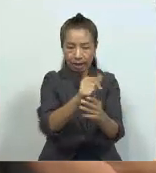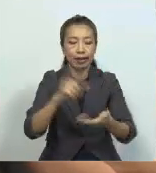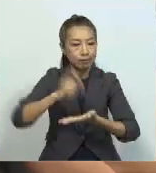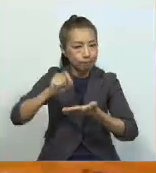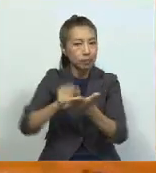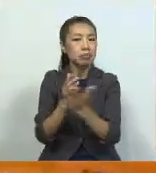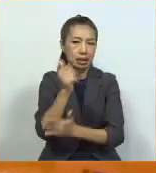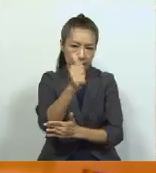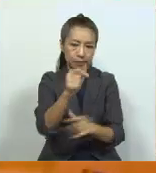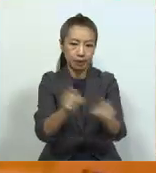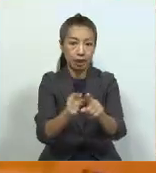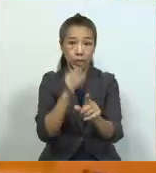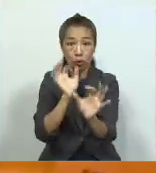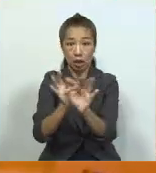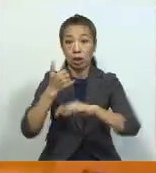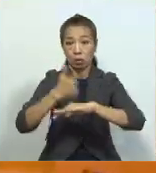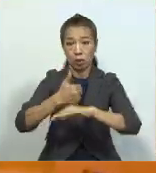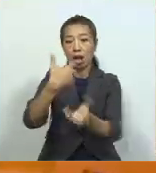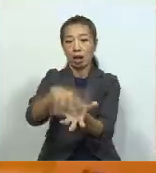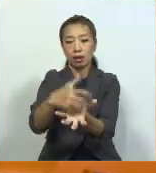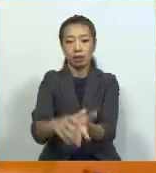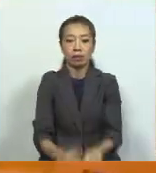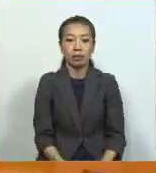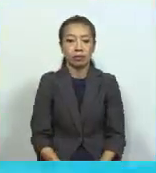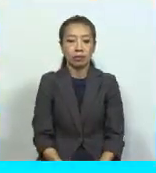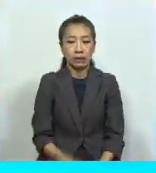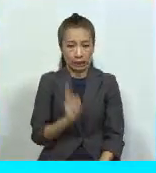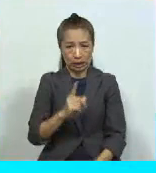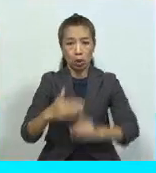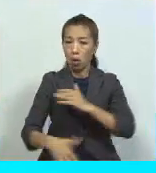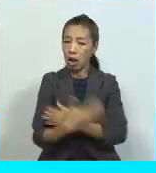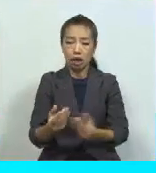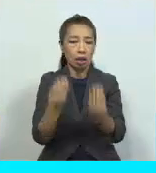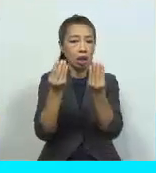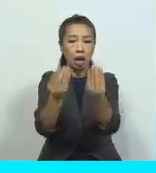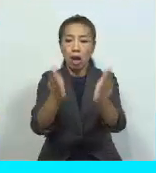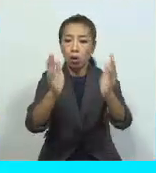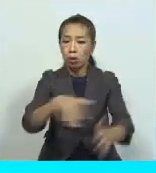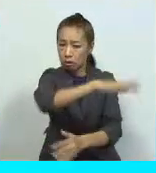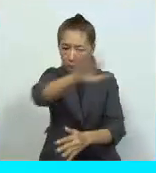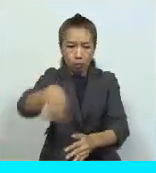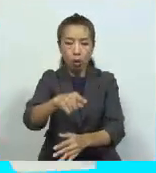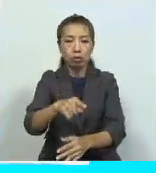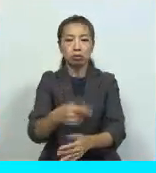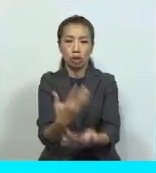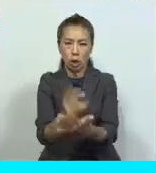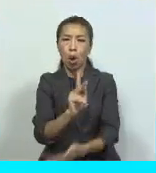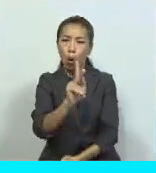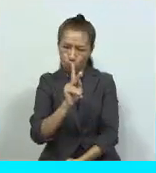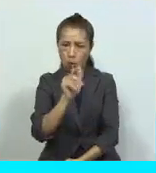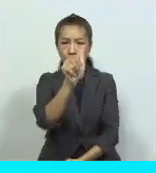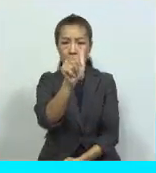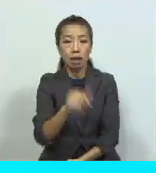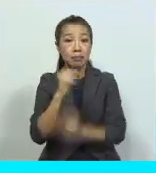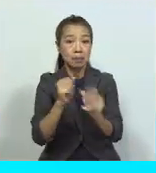คุณชาติชายผู้อำนวยการธนาคารออมสินกันค่ะ เราก็เปิดโอกาสให้ทุกคนสามารถเข้ากู้ได้นะครับอันนี้ก็ปีนี้เรา